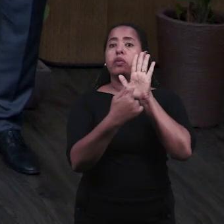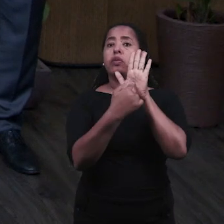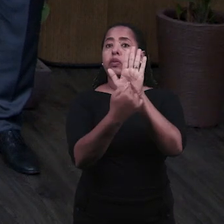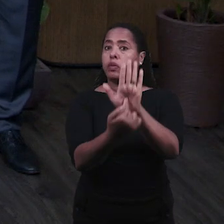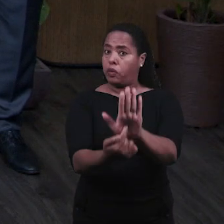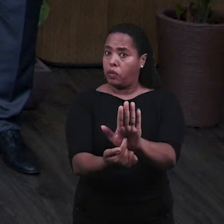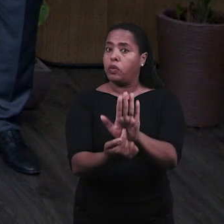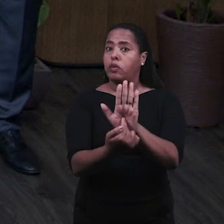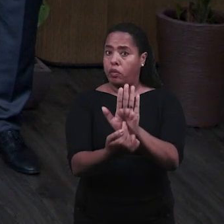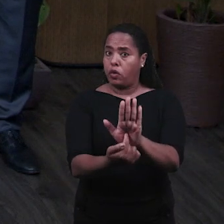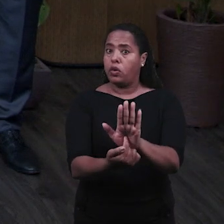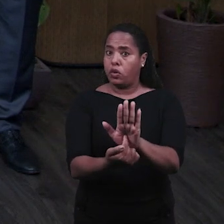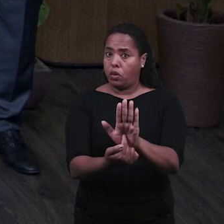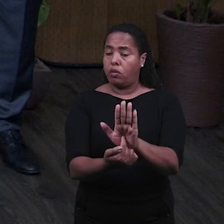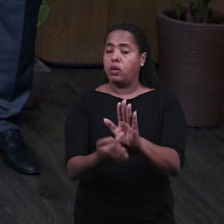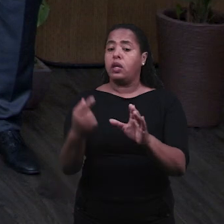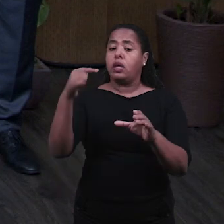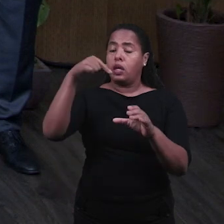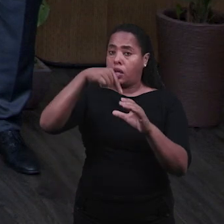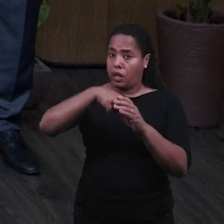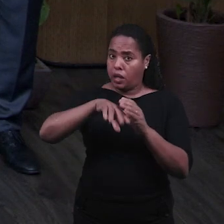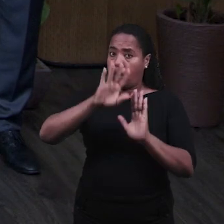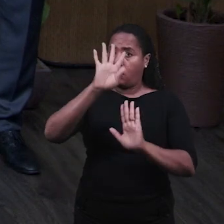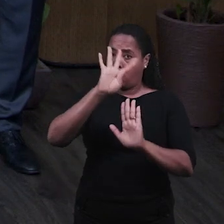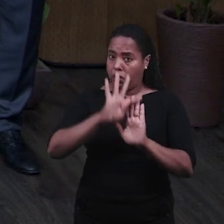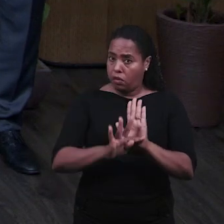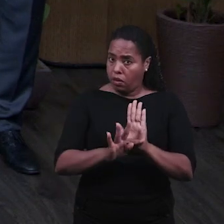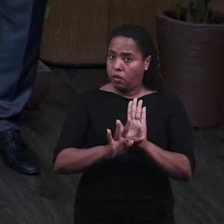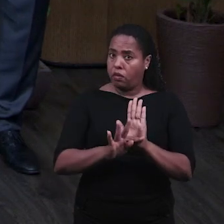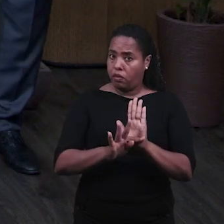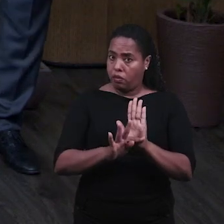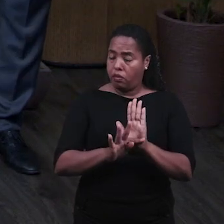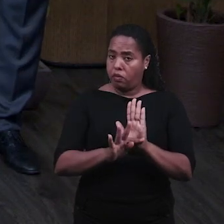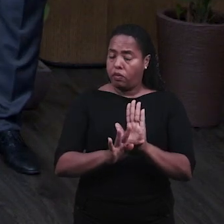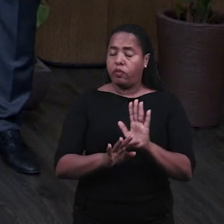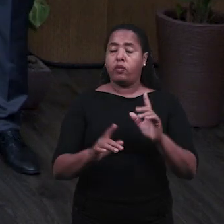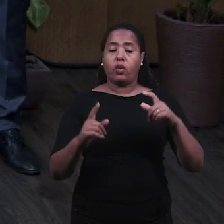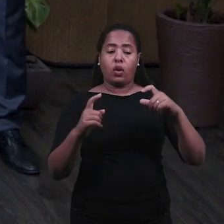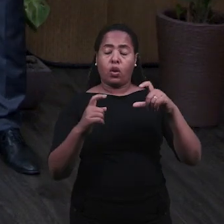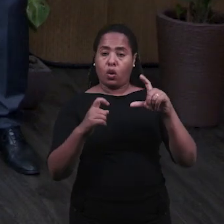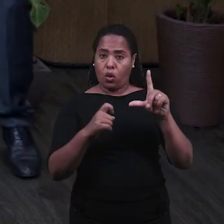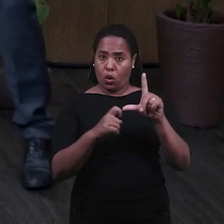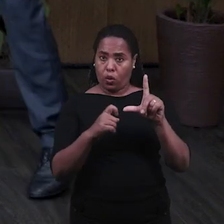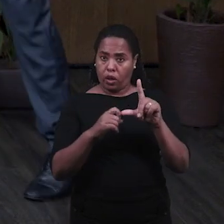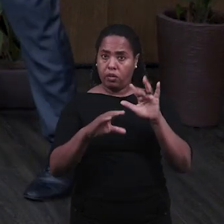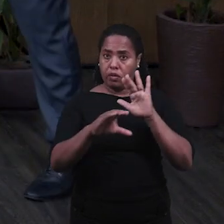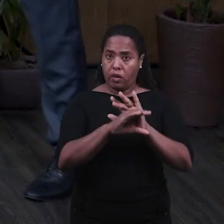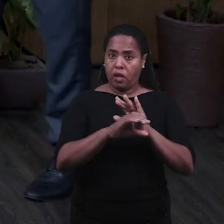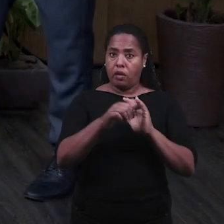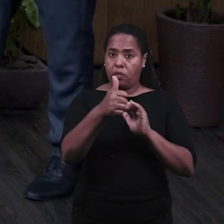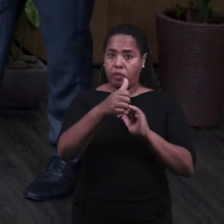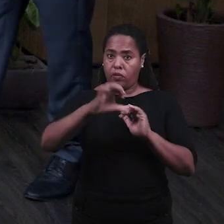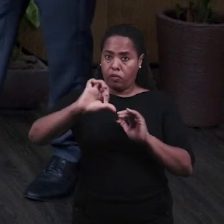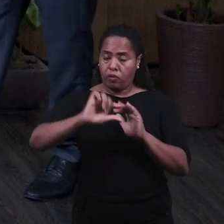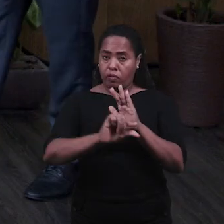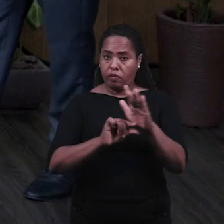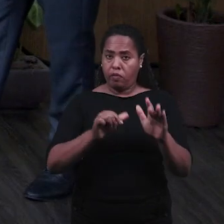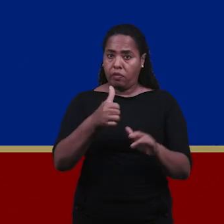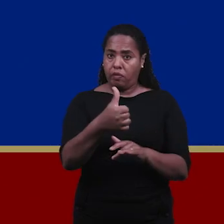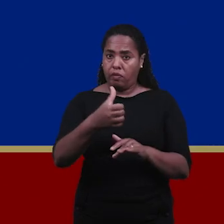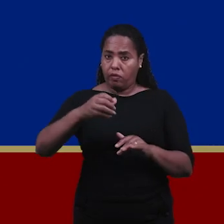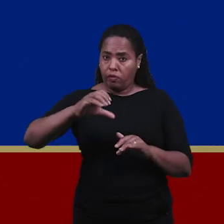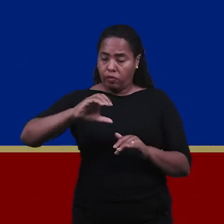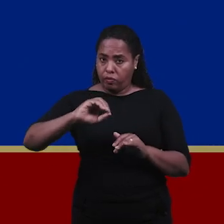dit et est enregistré ce texte en Luc 19, 10.